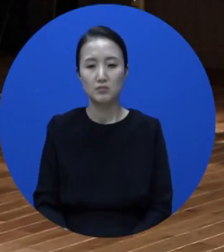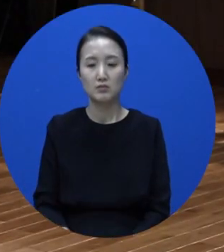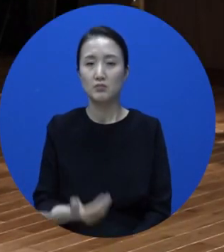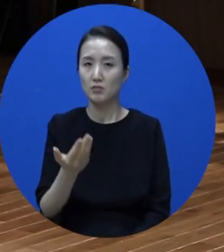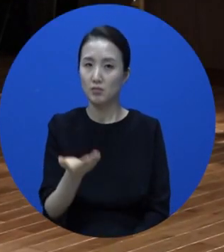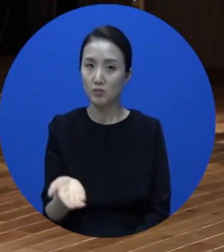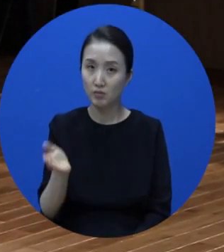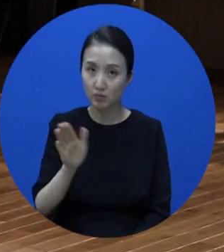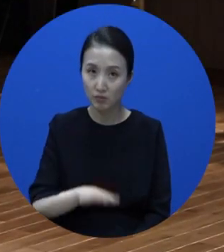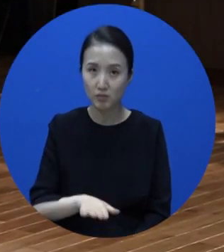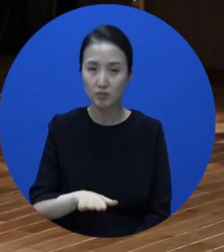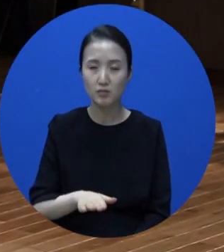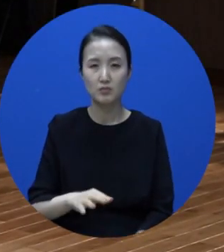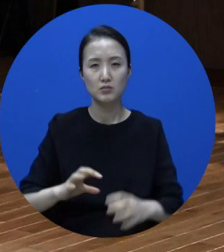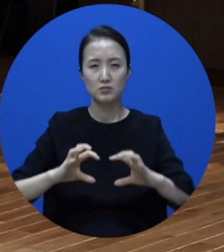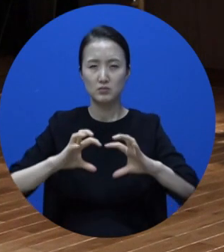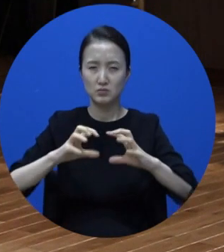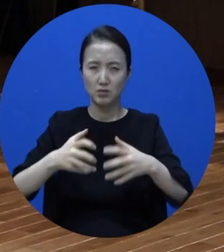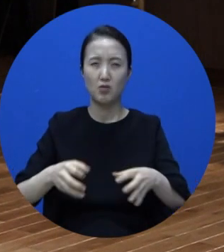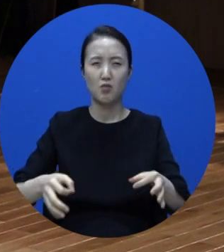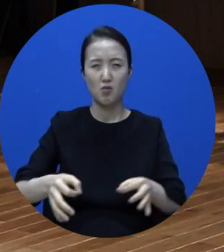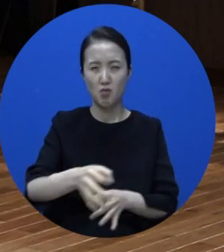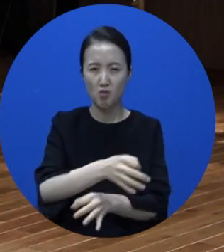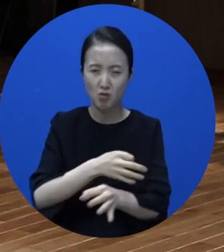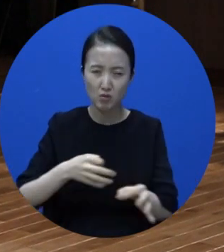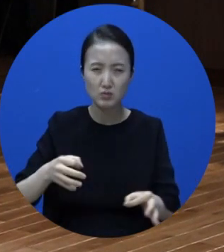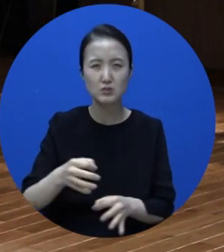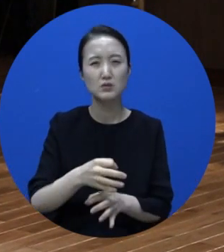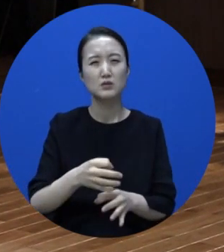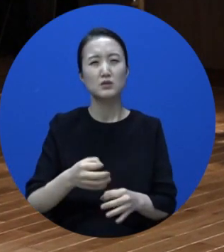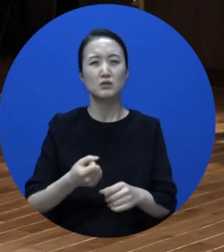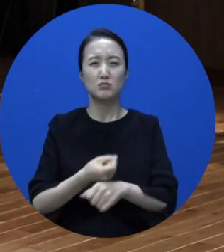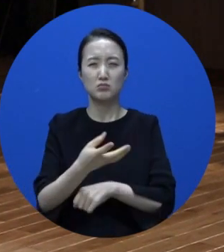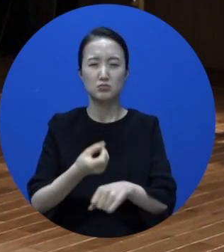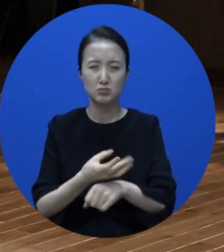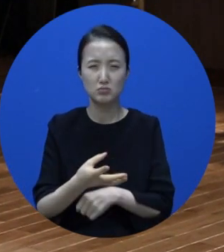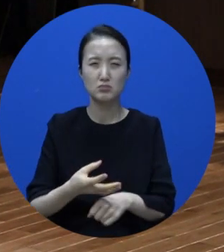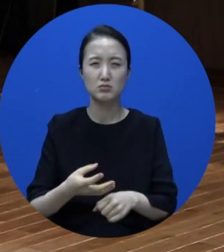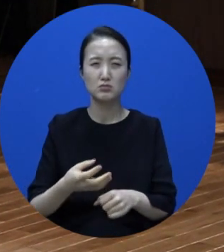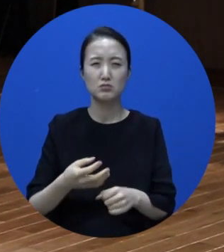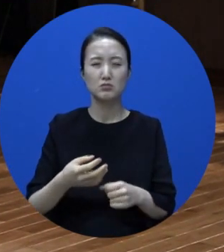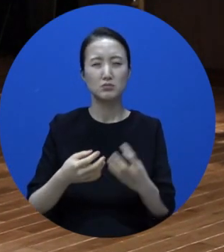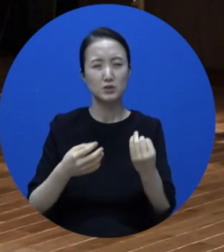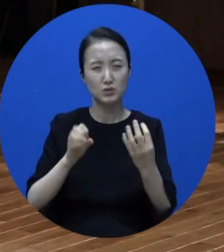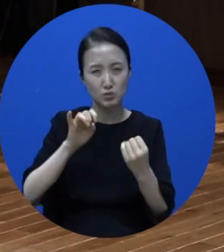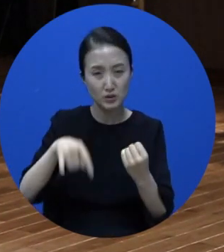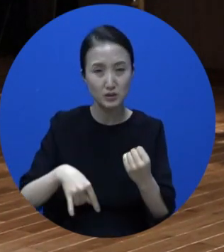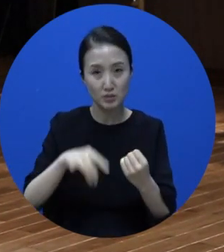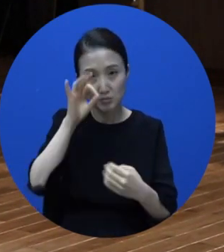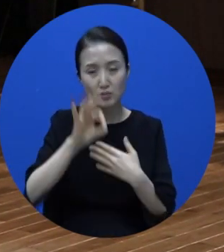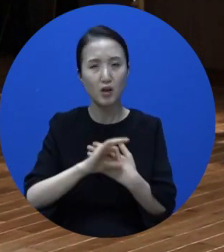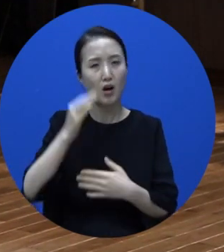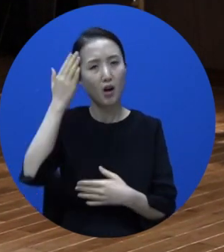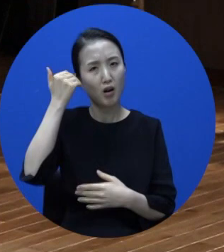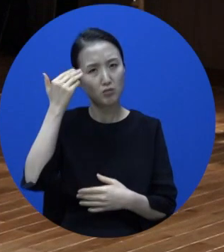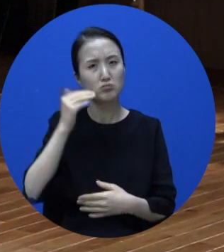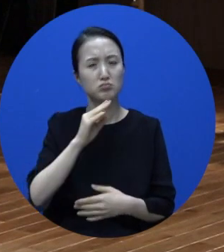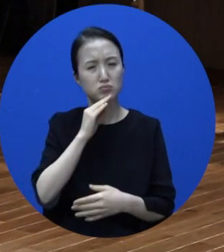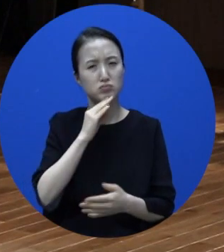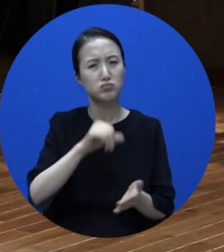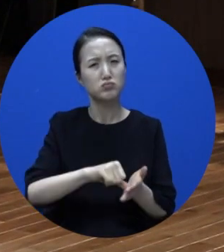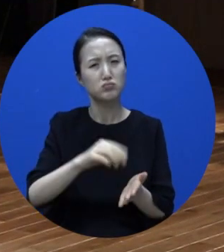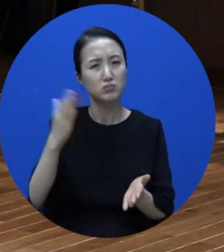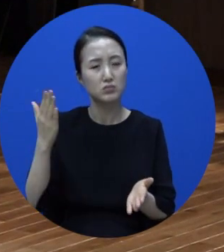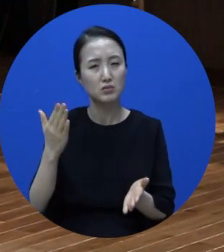경제규모 세계 12 수출 규모 세계 6272 이런 경제 대국이 이렇게